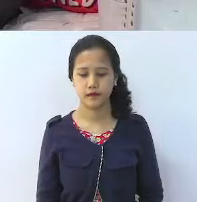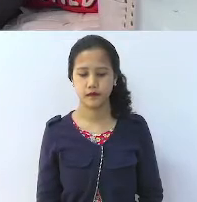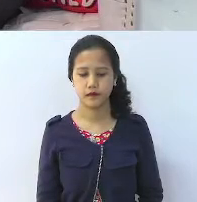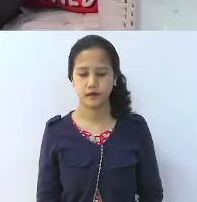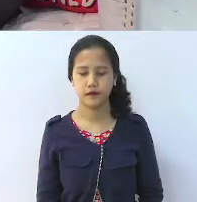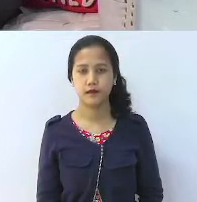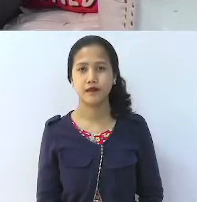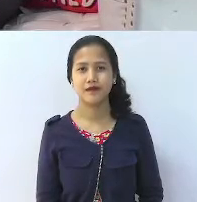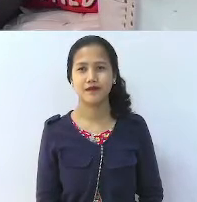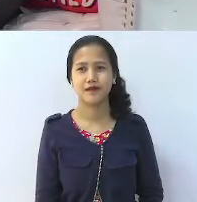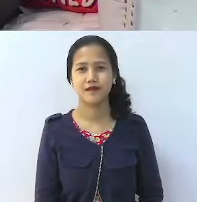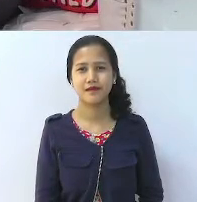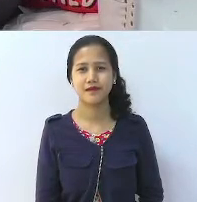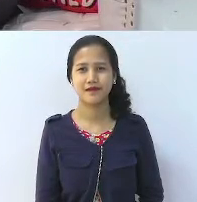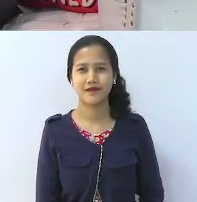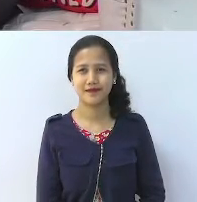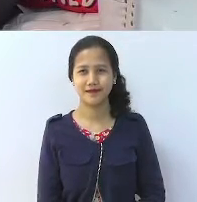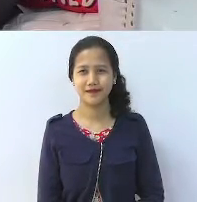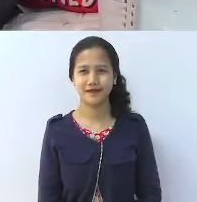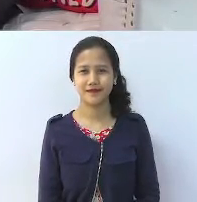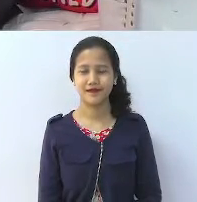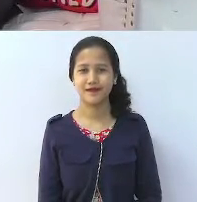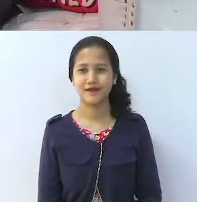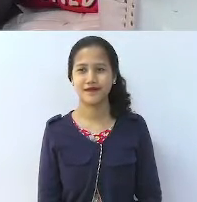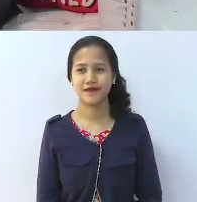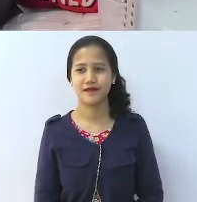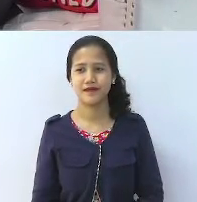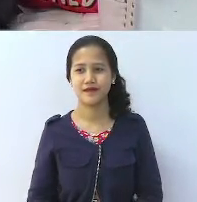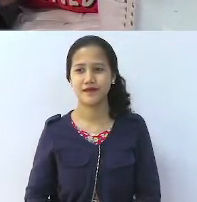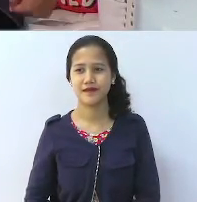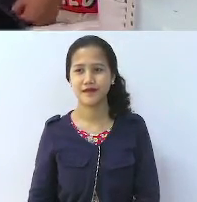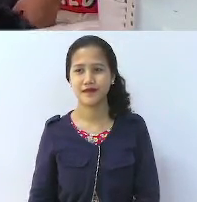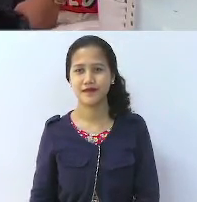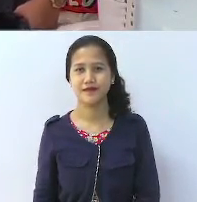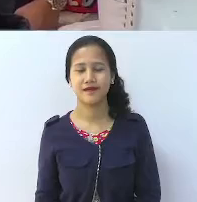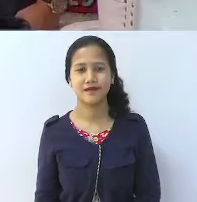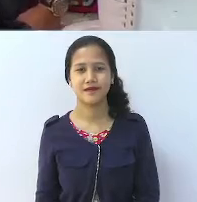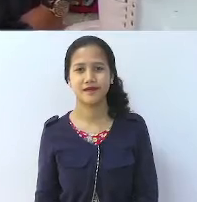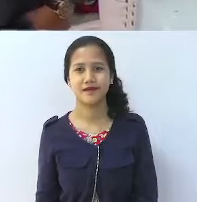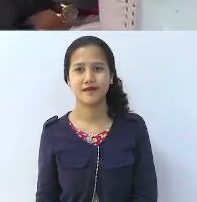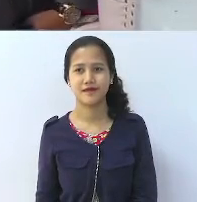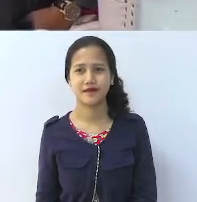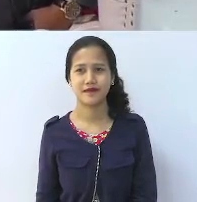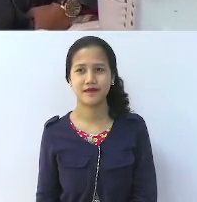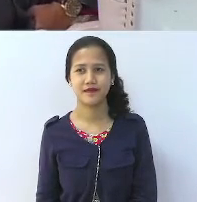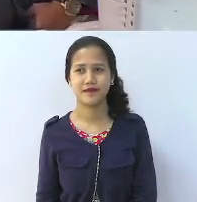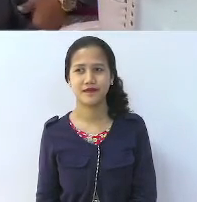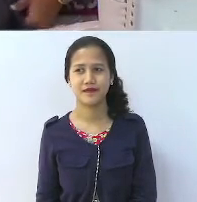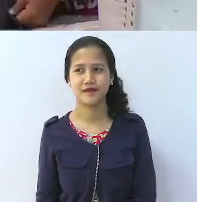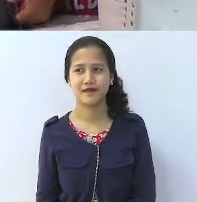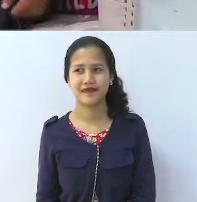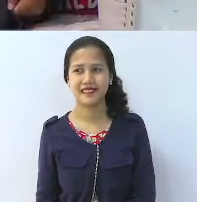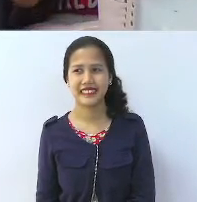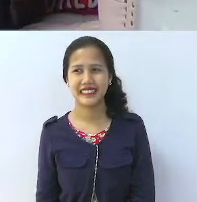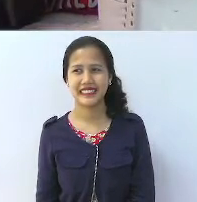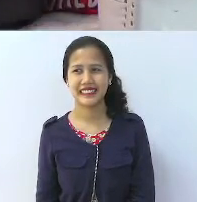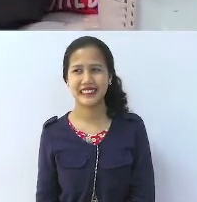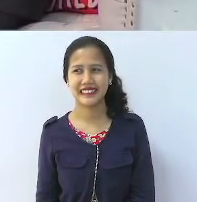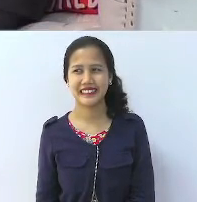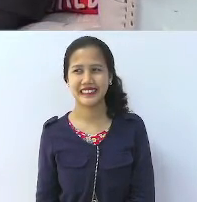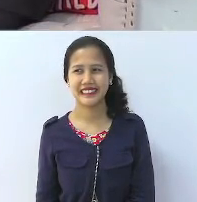pastor Ma'am Susan Teodoro. Yes, opo. Cesar Dejos. Yun, oo. Cyril Ampig ulit. Ay,